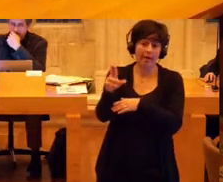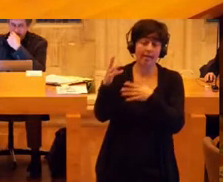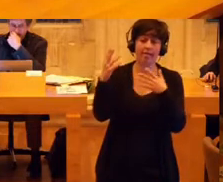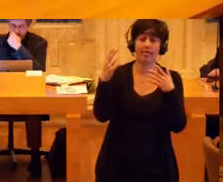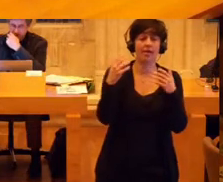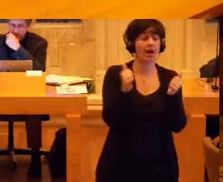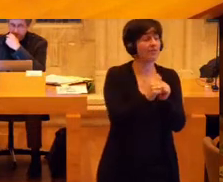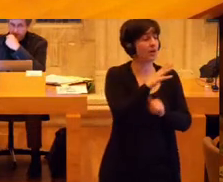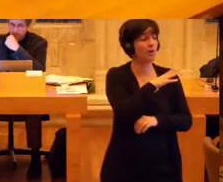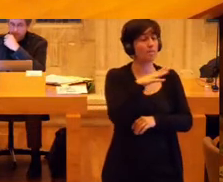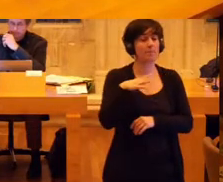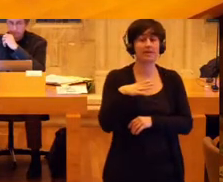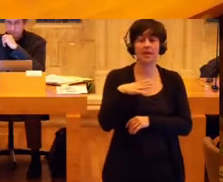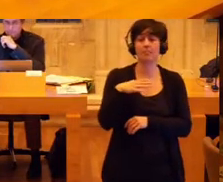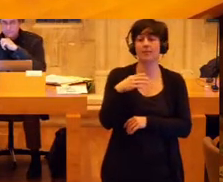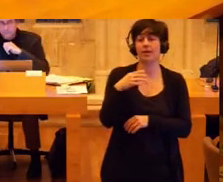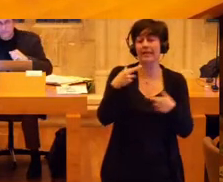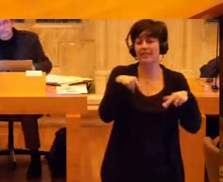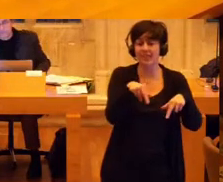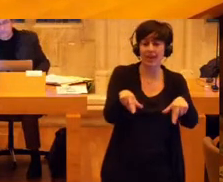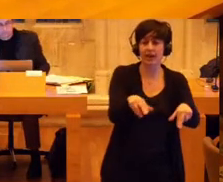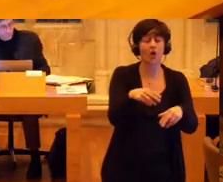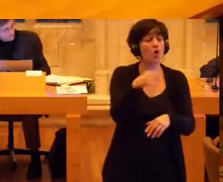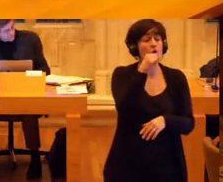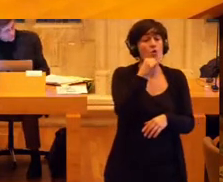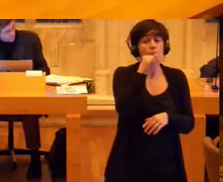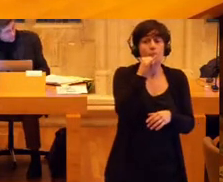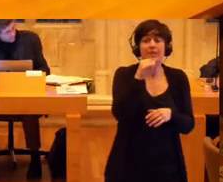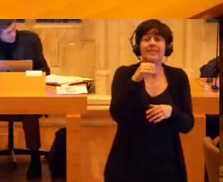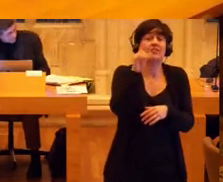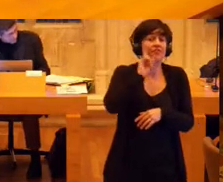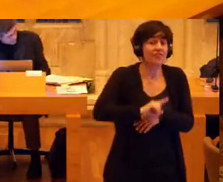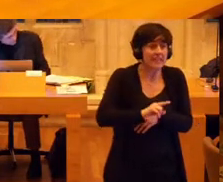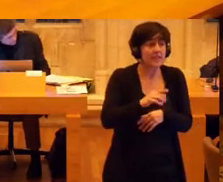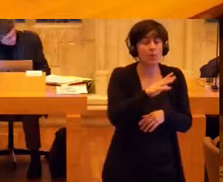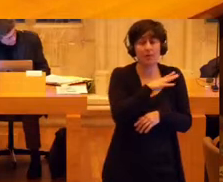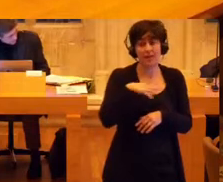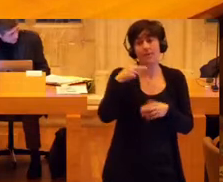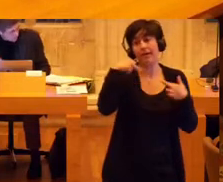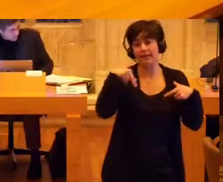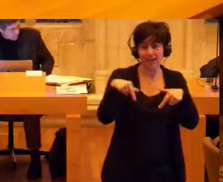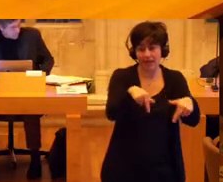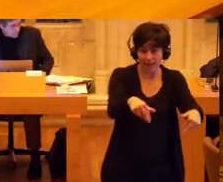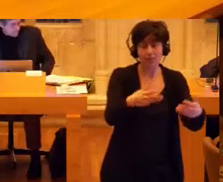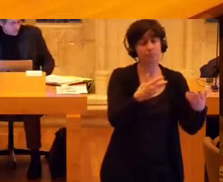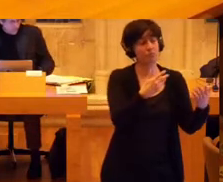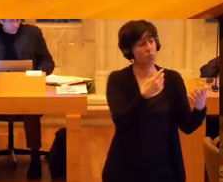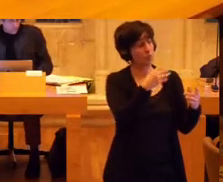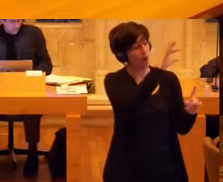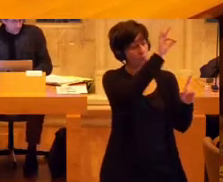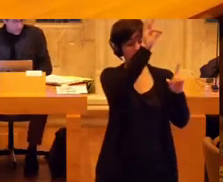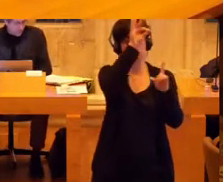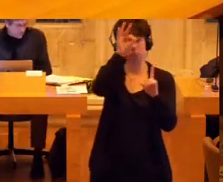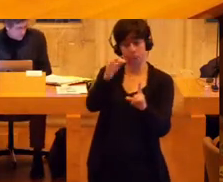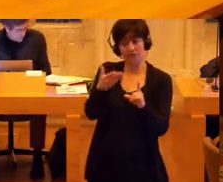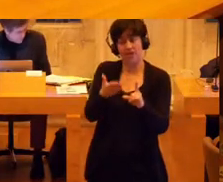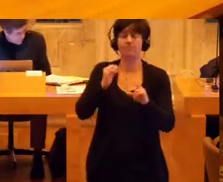Constance Rivière, la petite-fille de Madame Chantal Rivière, qui sera présente sur le